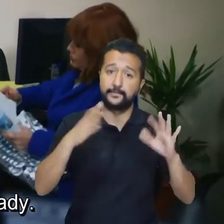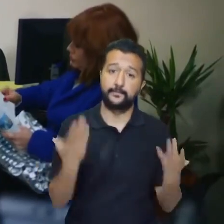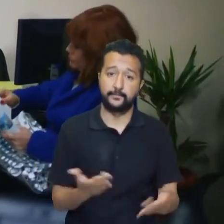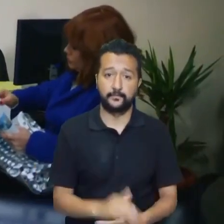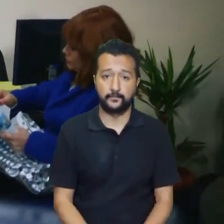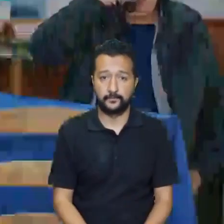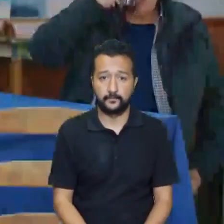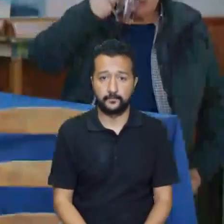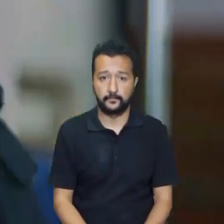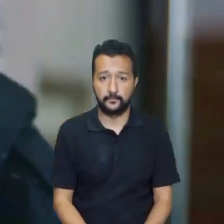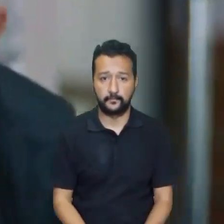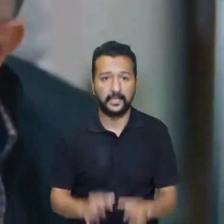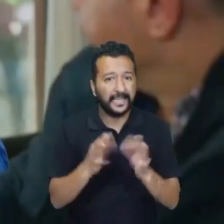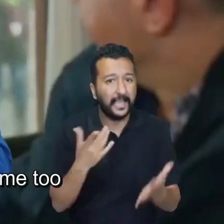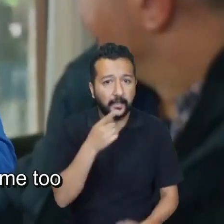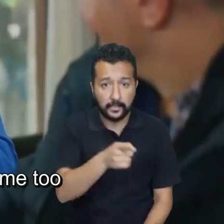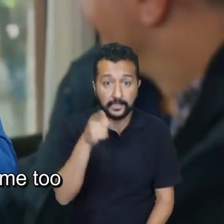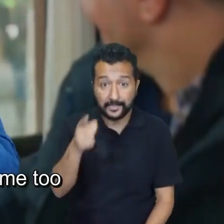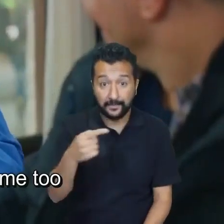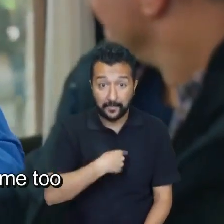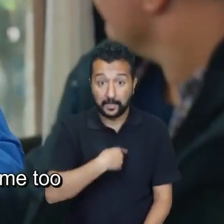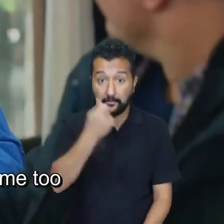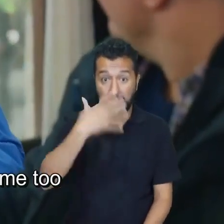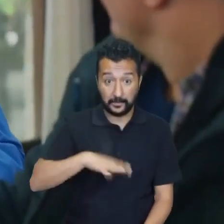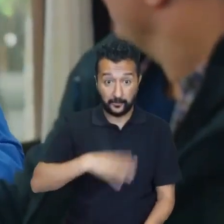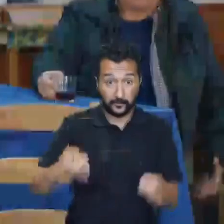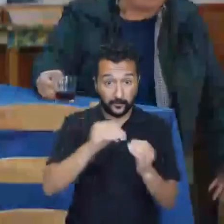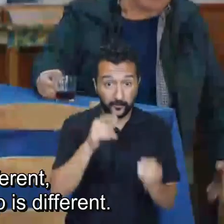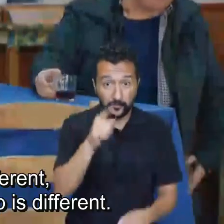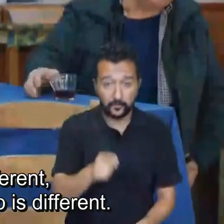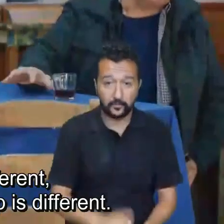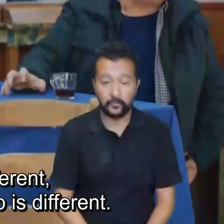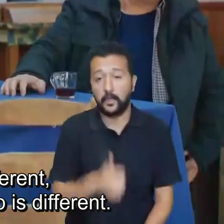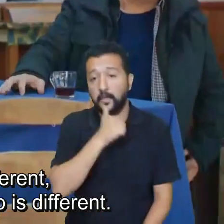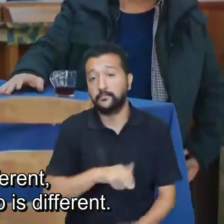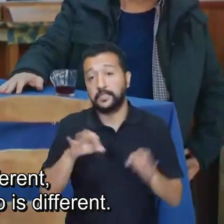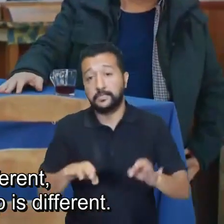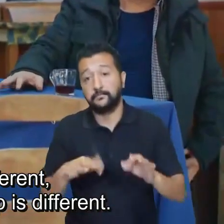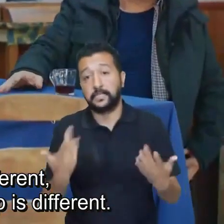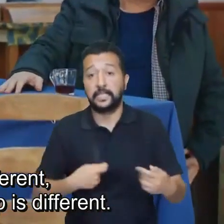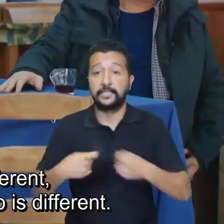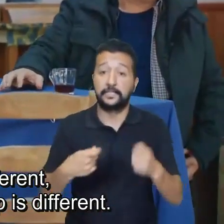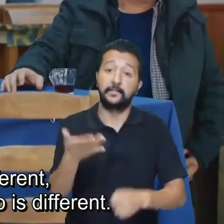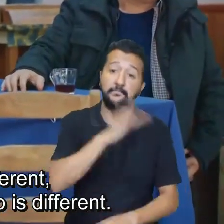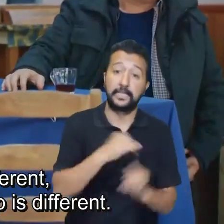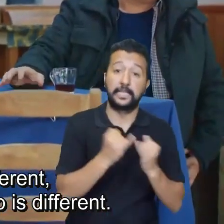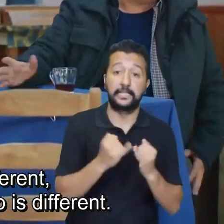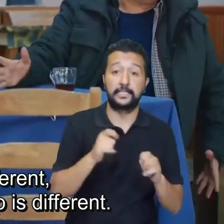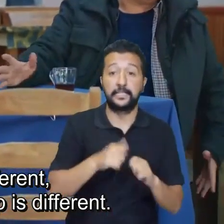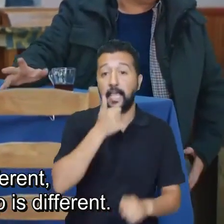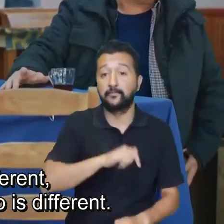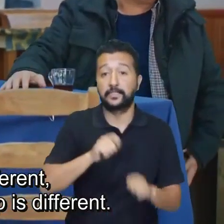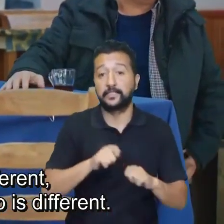hazırdı. Ne? Sen bir de benden para mı istiyorsun? Abi şimdi yani ticaret başka, kardeşlik